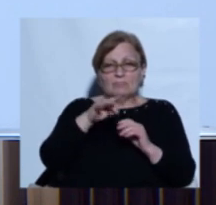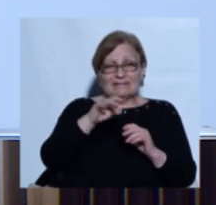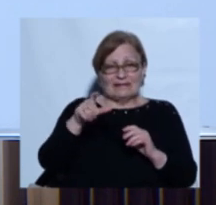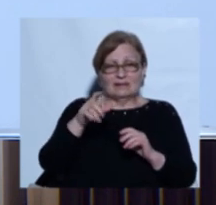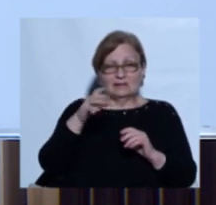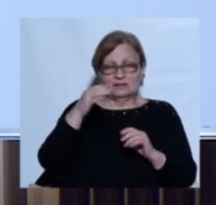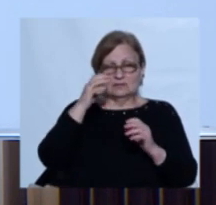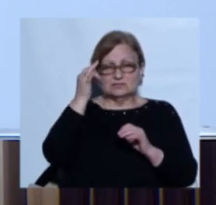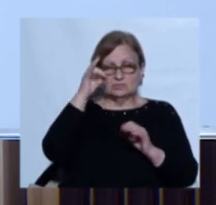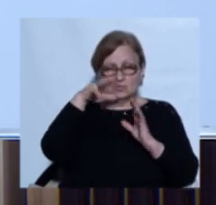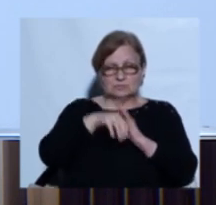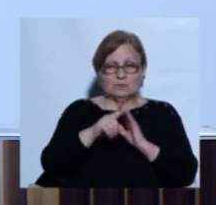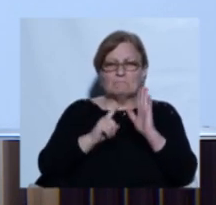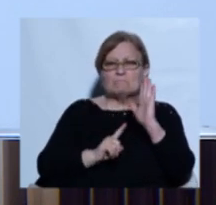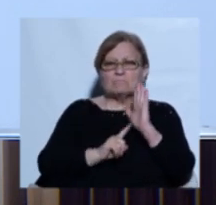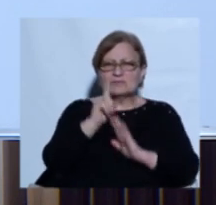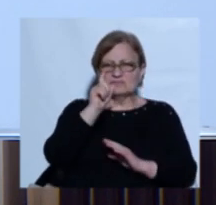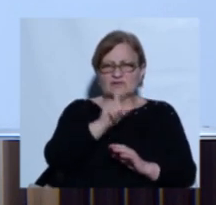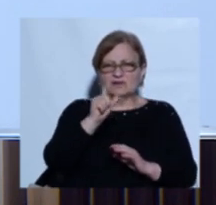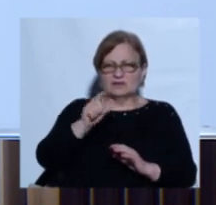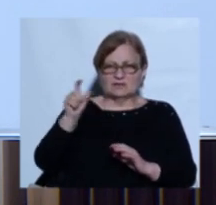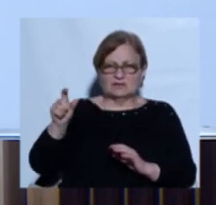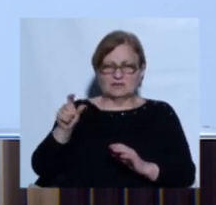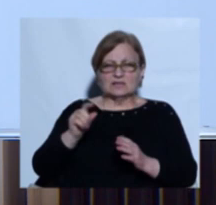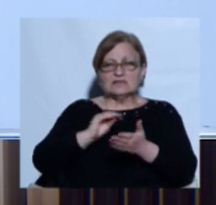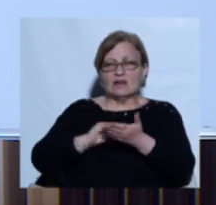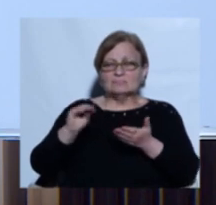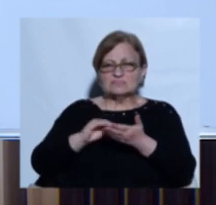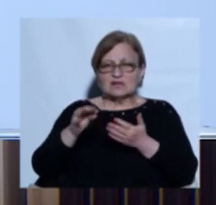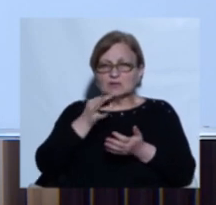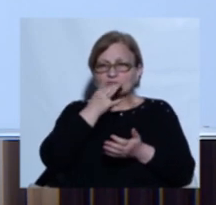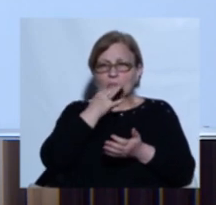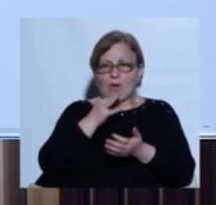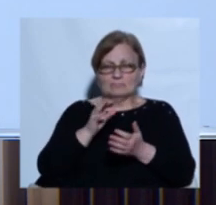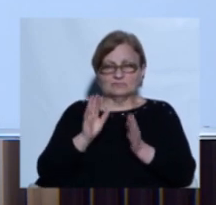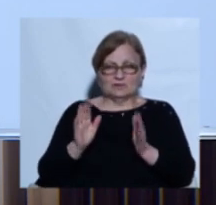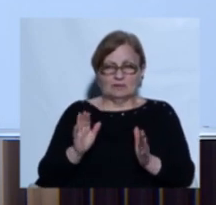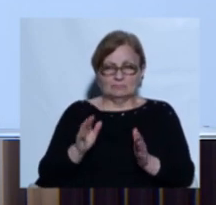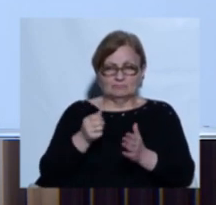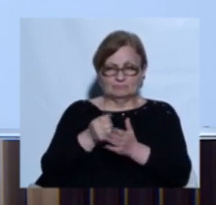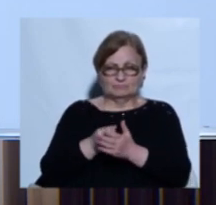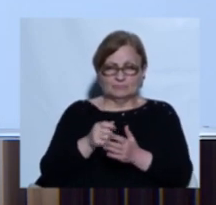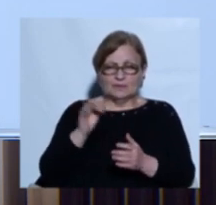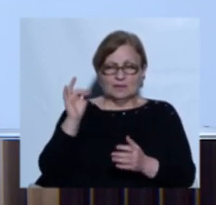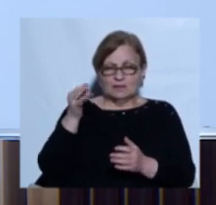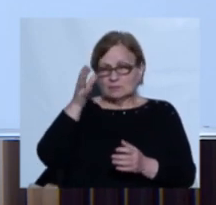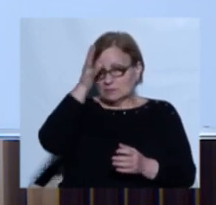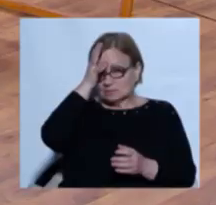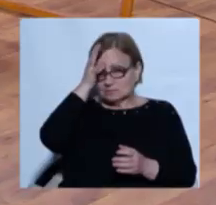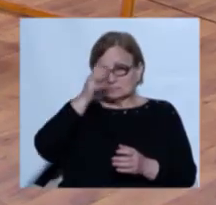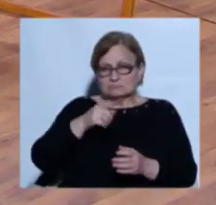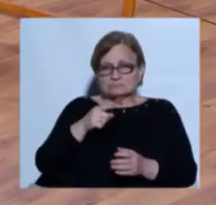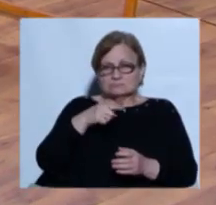პერიოდს პირველი ადამიანიდან დამწერლობის შექმნამდე და უფრო მეტიც ისტორიკოსები და